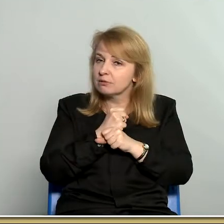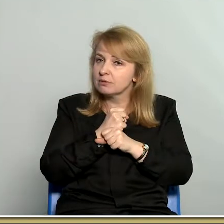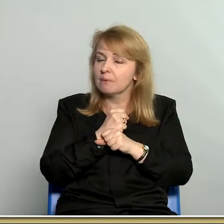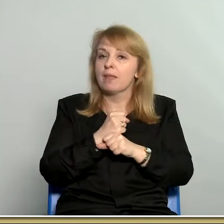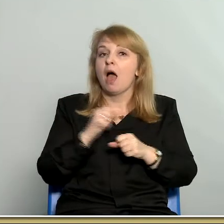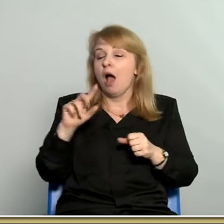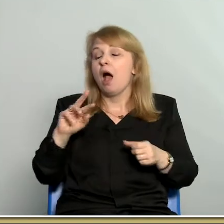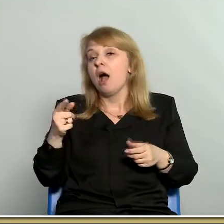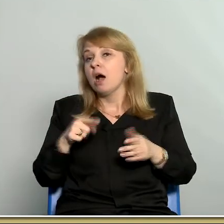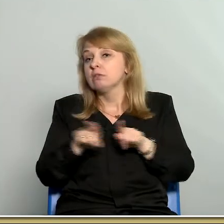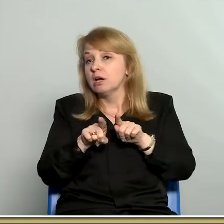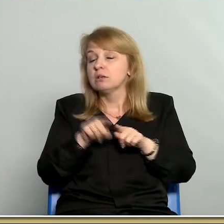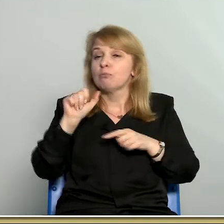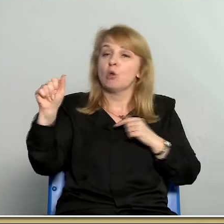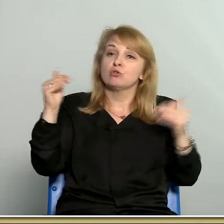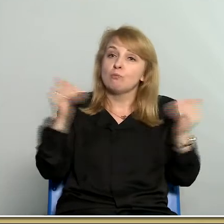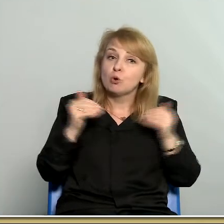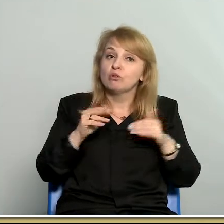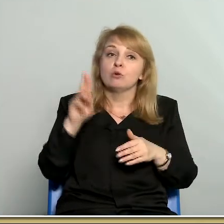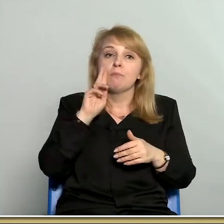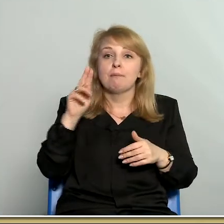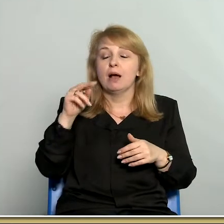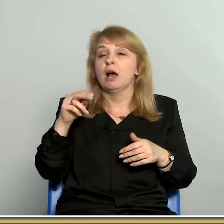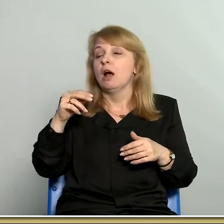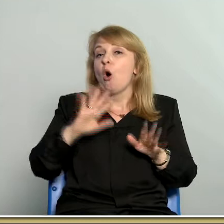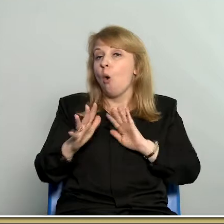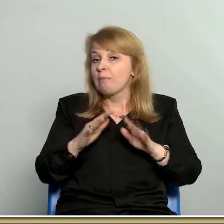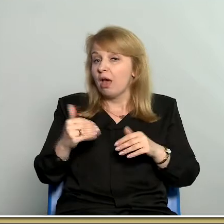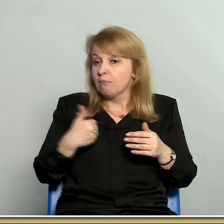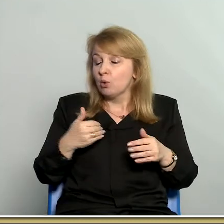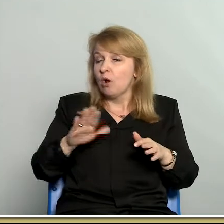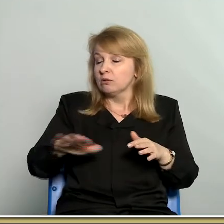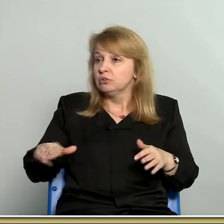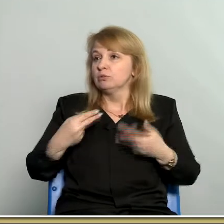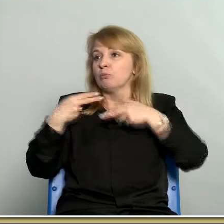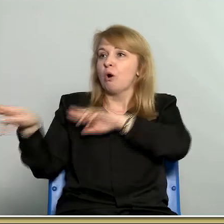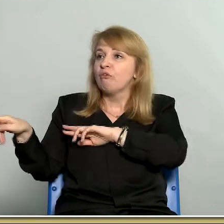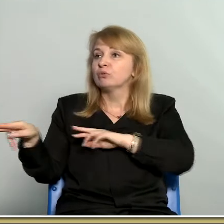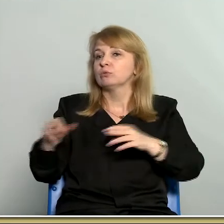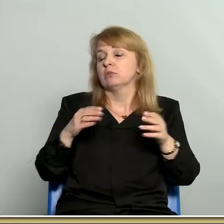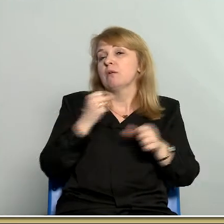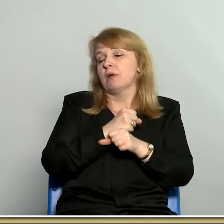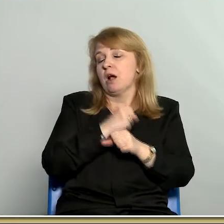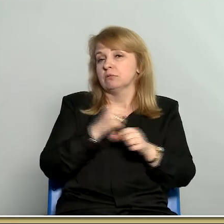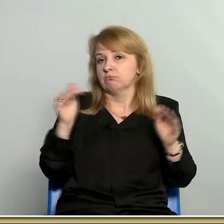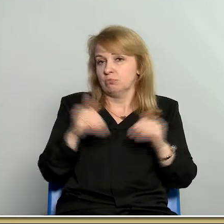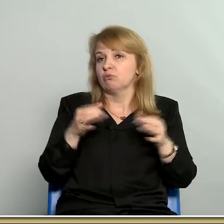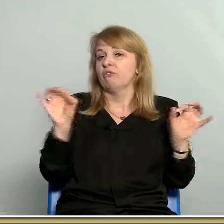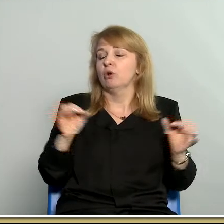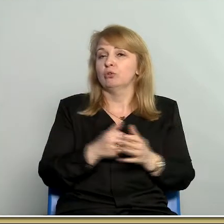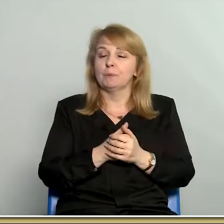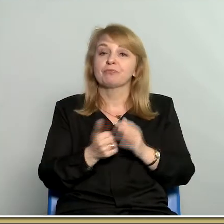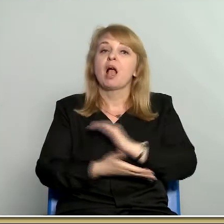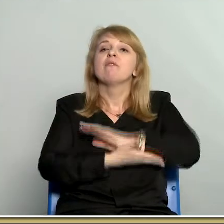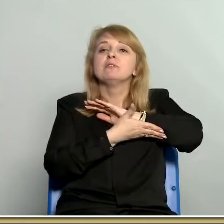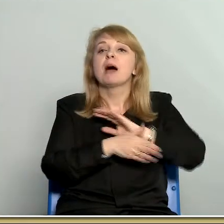spowodują umożliwienie powrotu do pracy osobom, które się nimi opiekują, przeważnie kobiet. Jeżeli chodzi o wsparcie osób dorosłych w